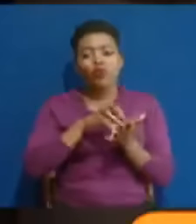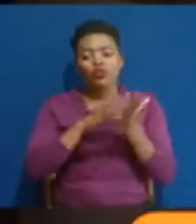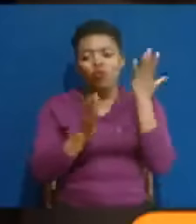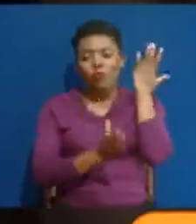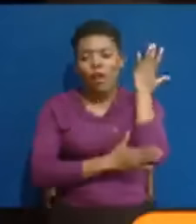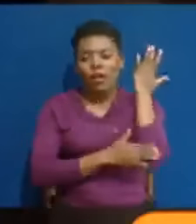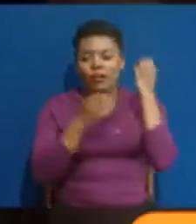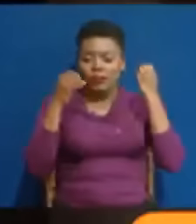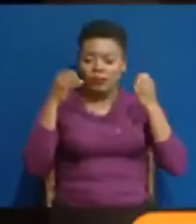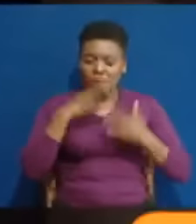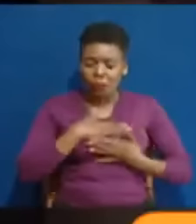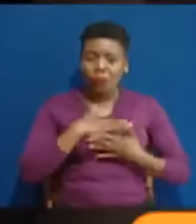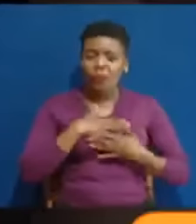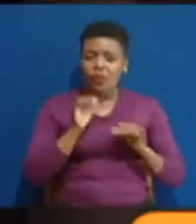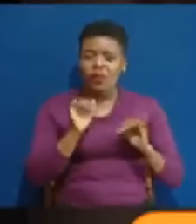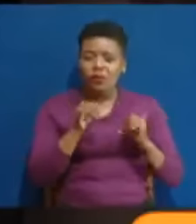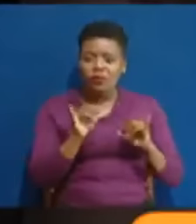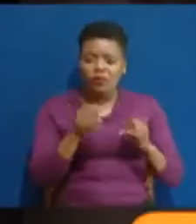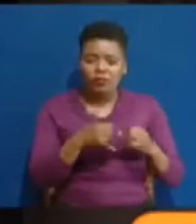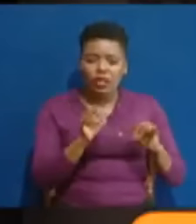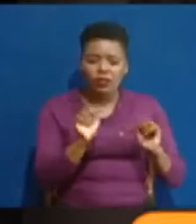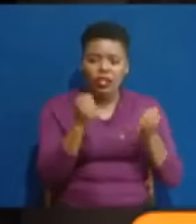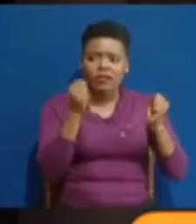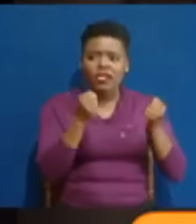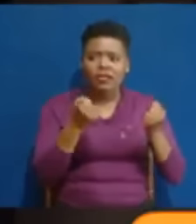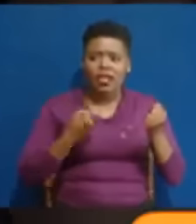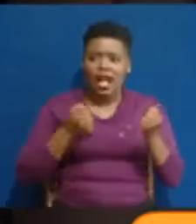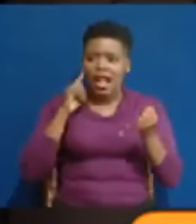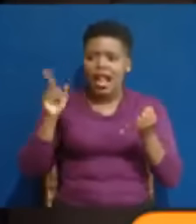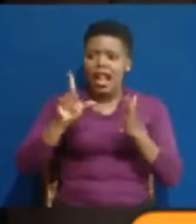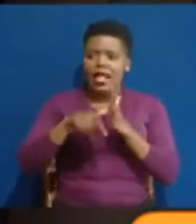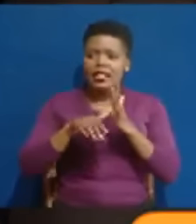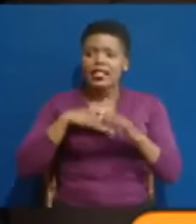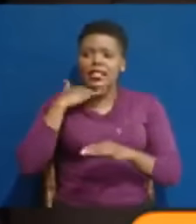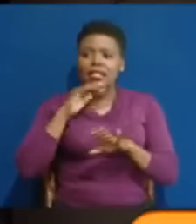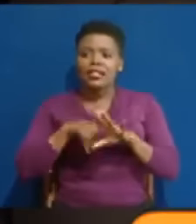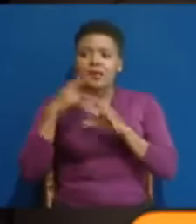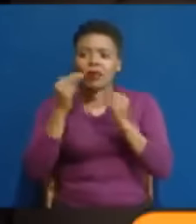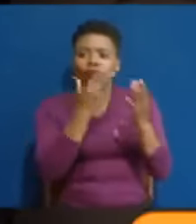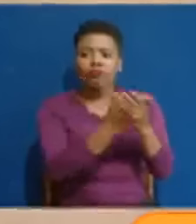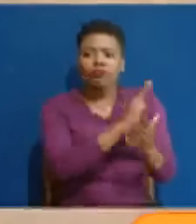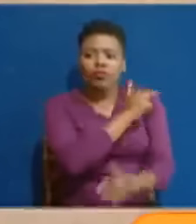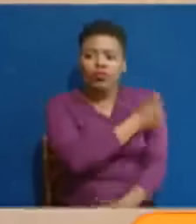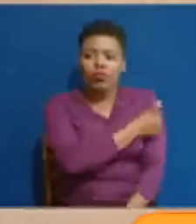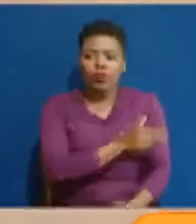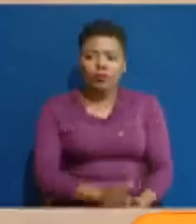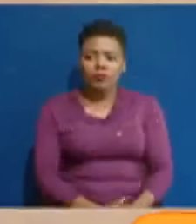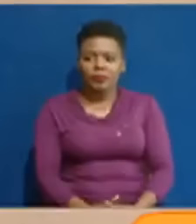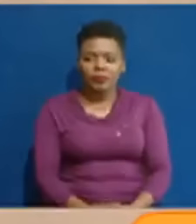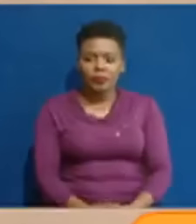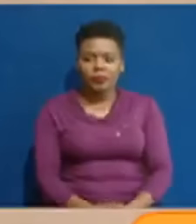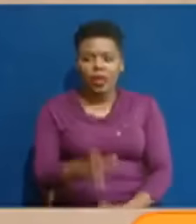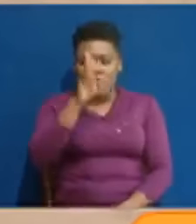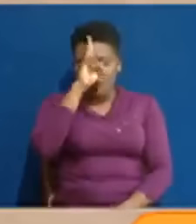Mshtuko uliwajana, juhudi za kumwokoa Sarah zilianza. Baadaye alifariki akipokea matibabu.